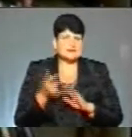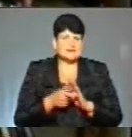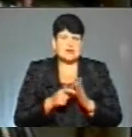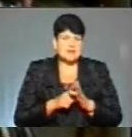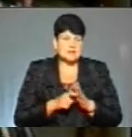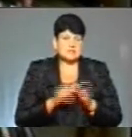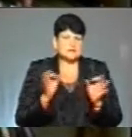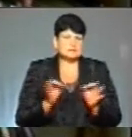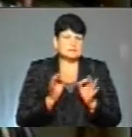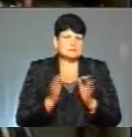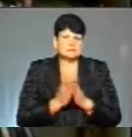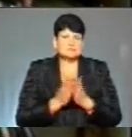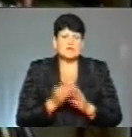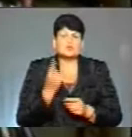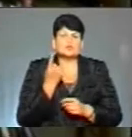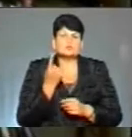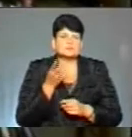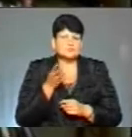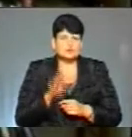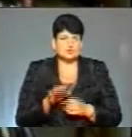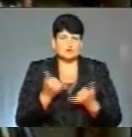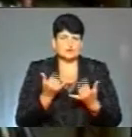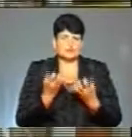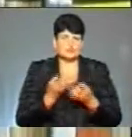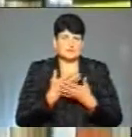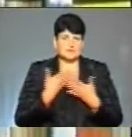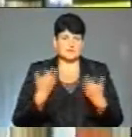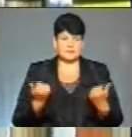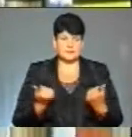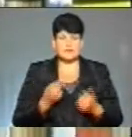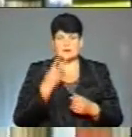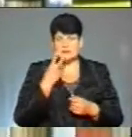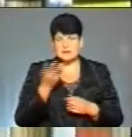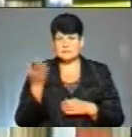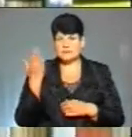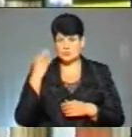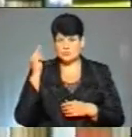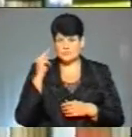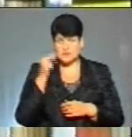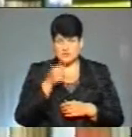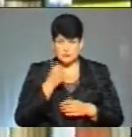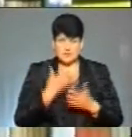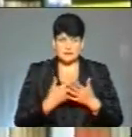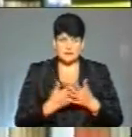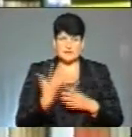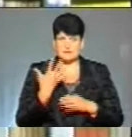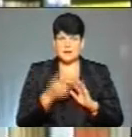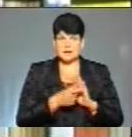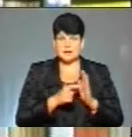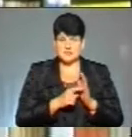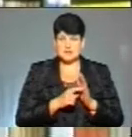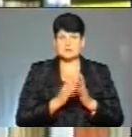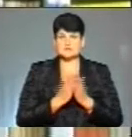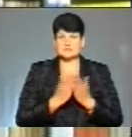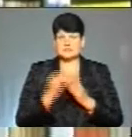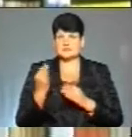клас жодного підручника, жодного примірника ми сьогодні ще не маємо. Судячи з минулого навчального року, наприклад, на 5 клас підручники